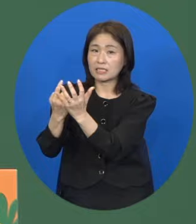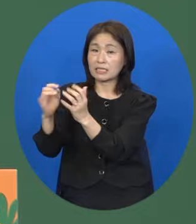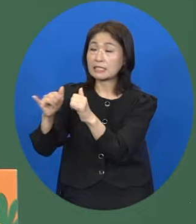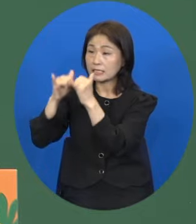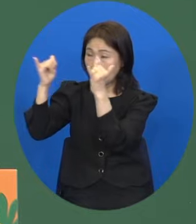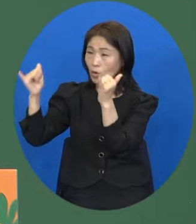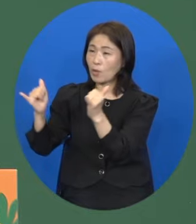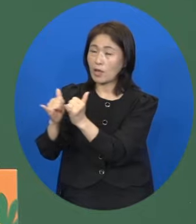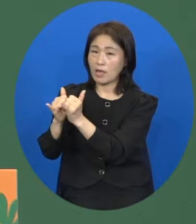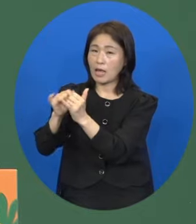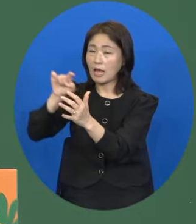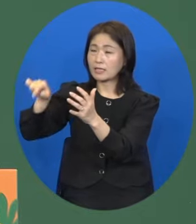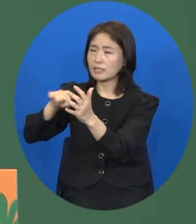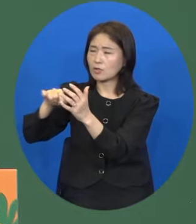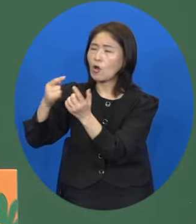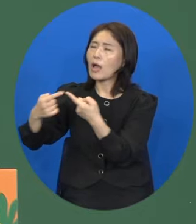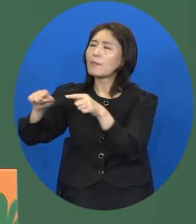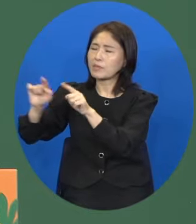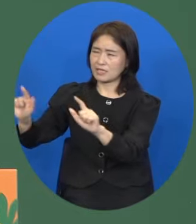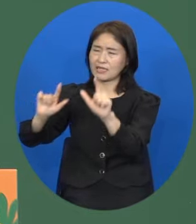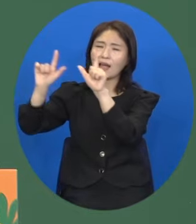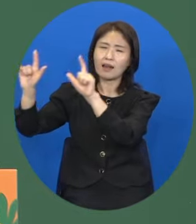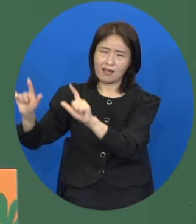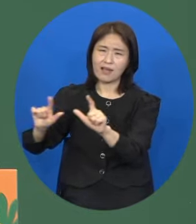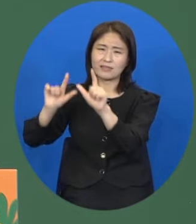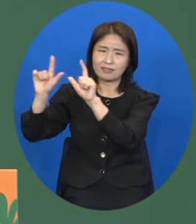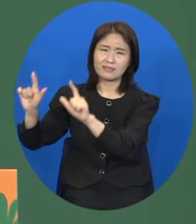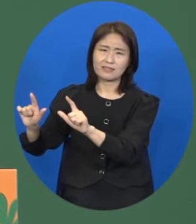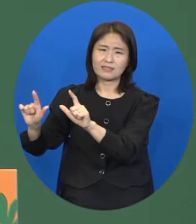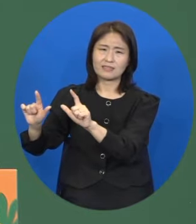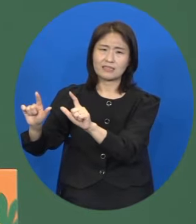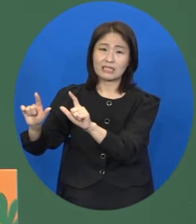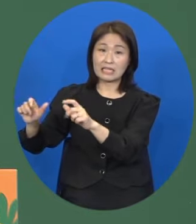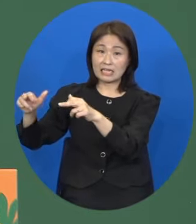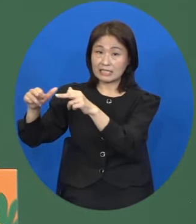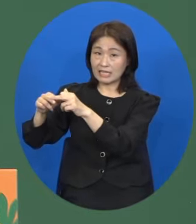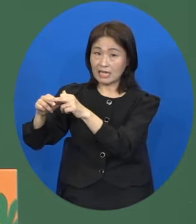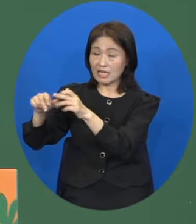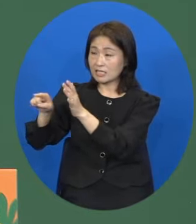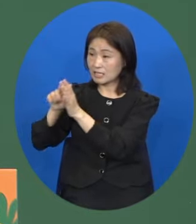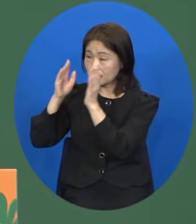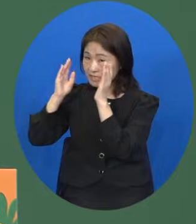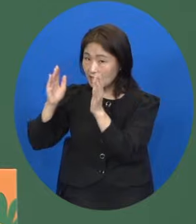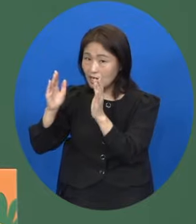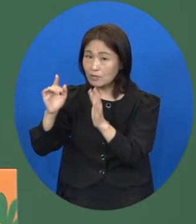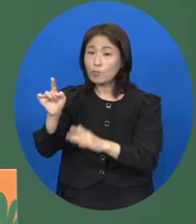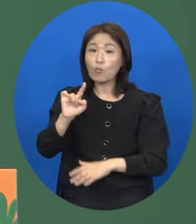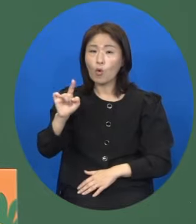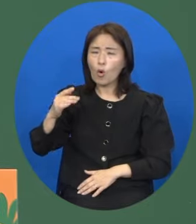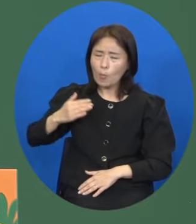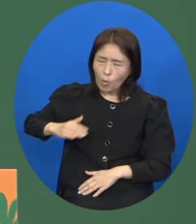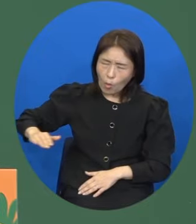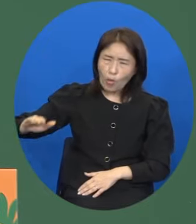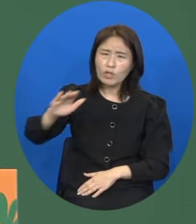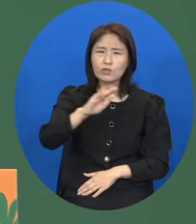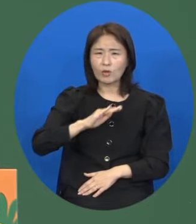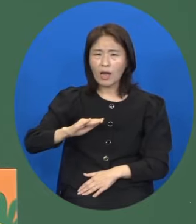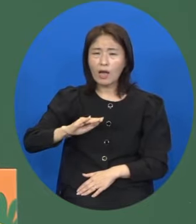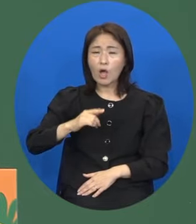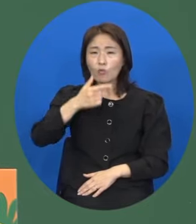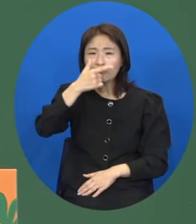바로 우리들이지 않습니까? 그래서 장애신학은 우리 모두가 부족함과